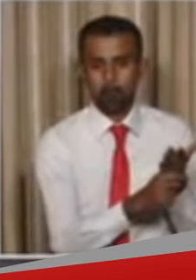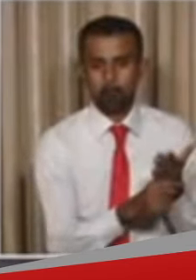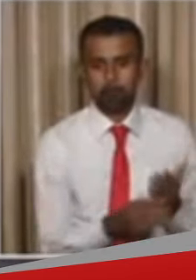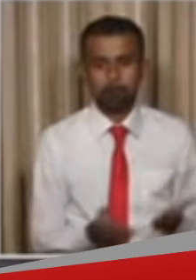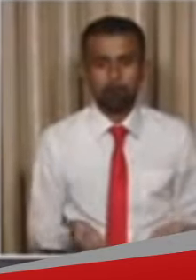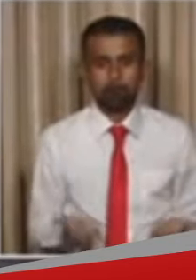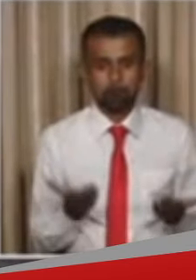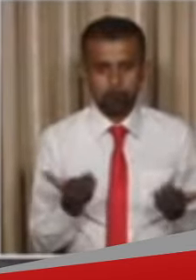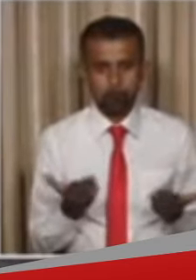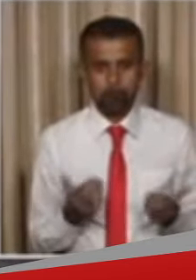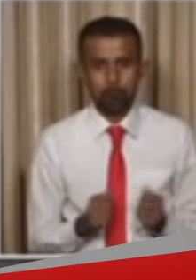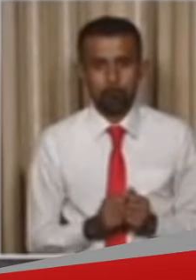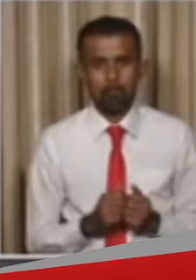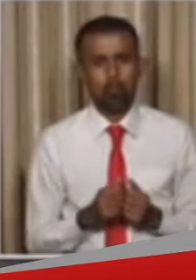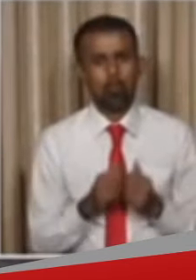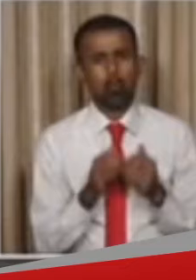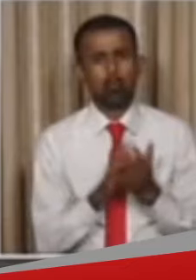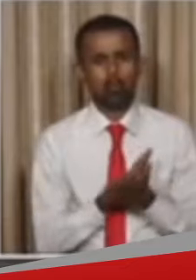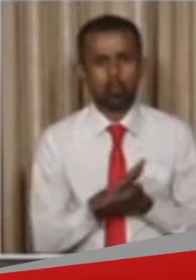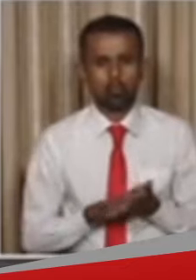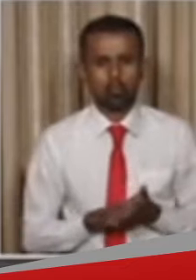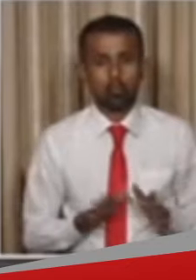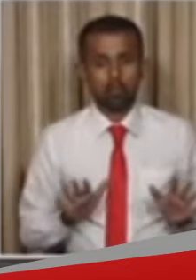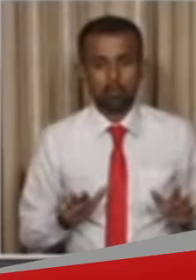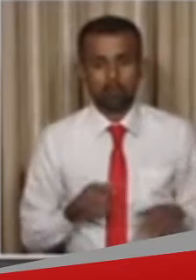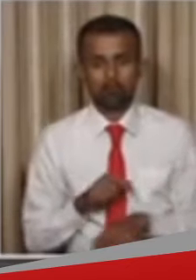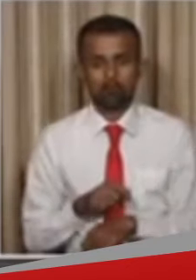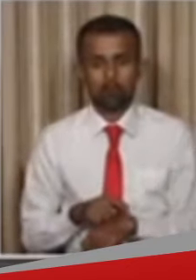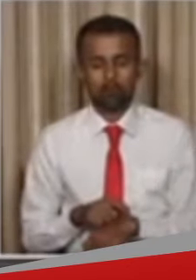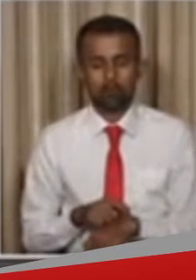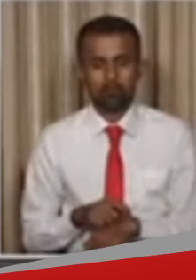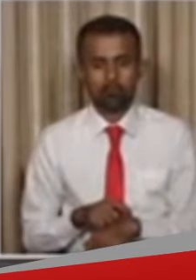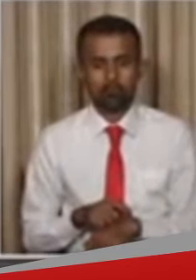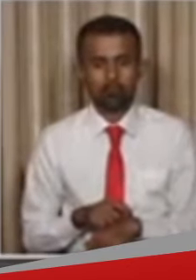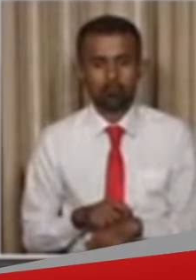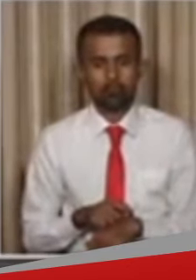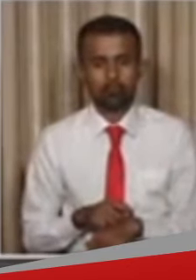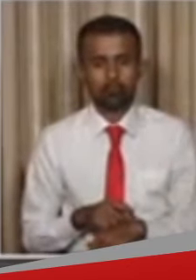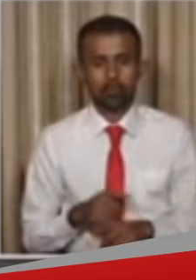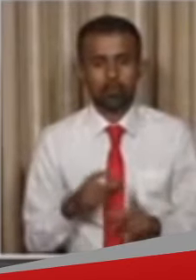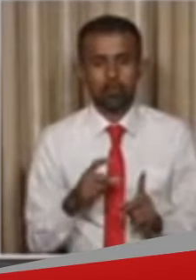කිරීමට කටයුතු සියල්ල සූදානම් වෙලා තියෙද්දි ඒ සඳහා